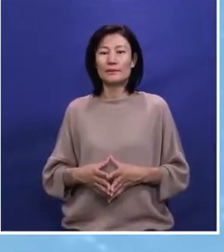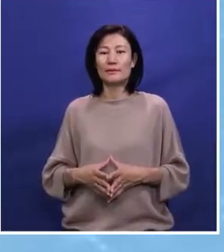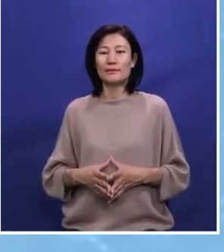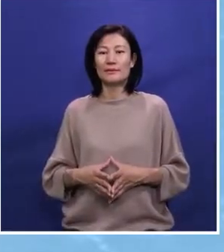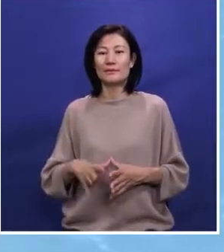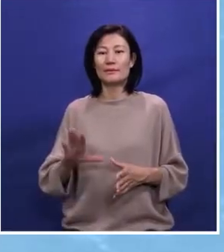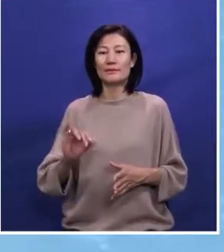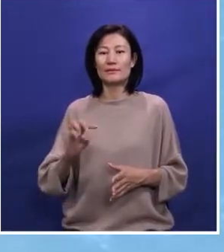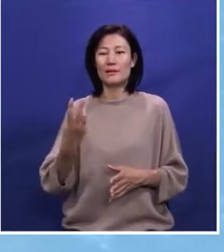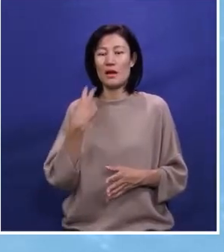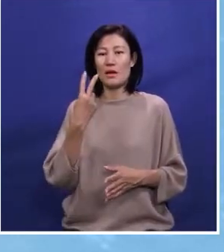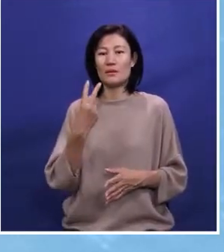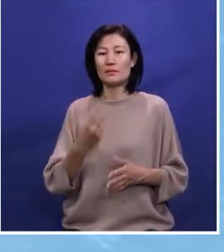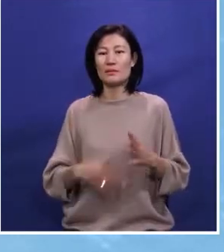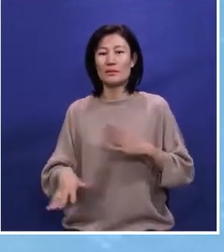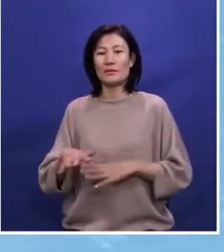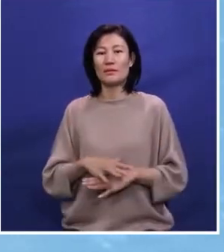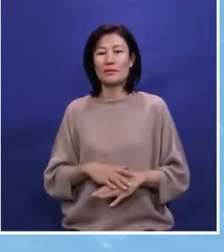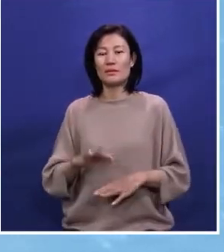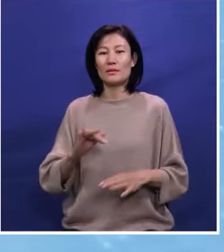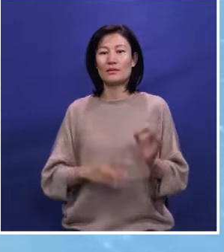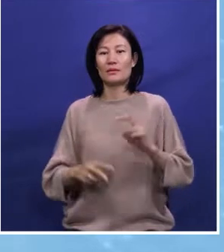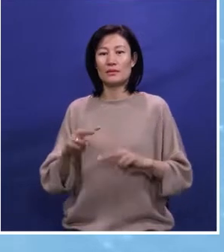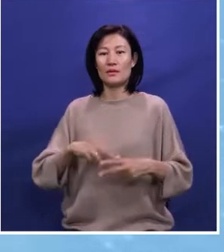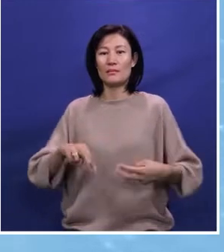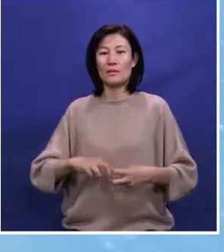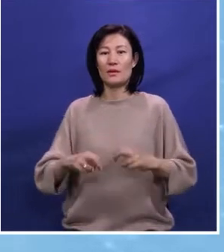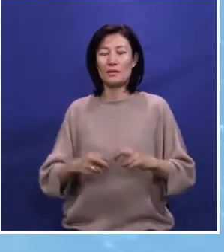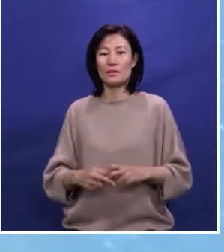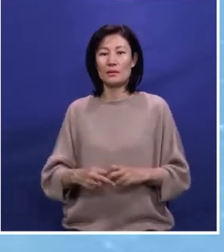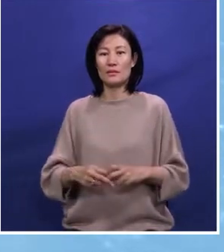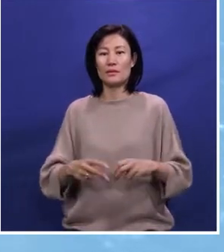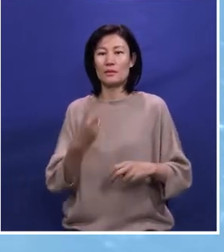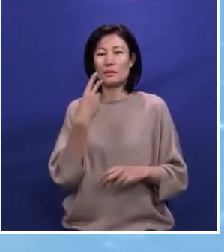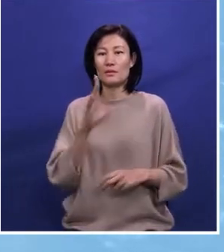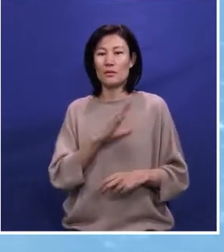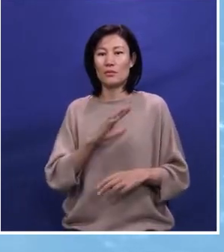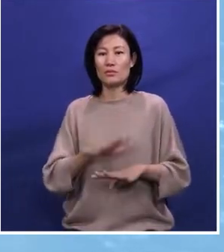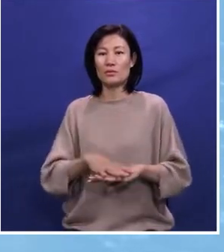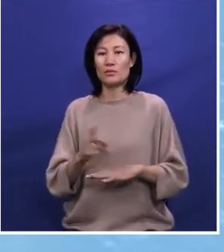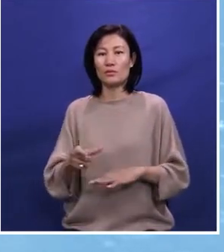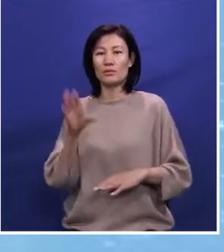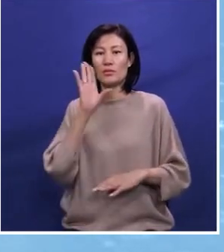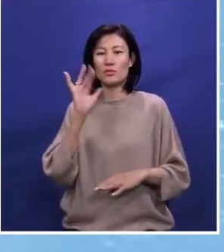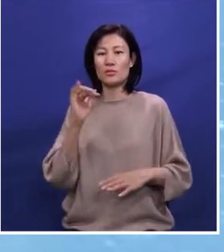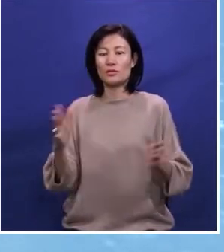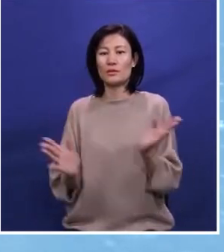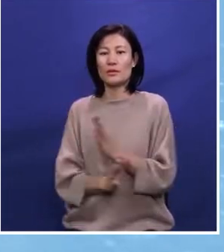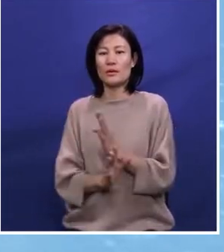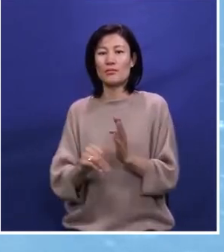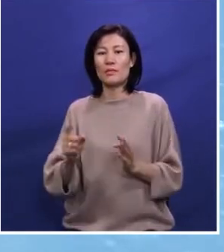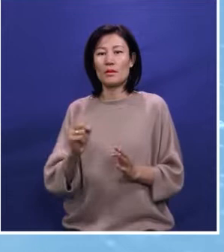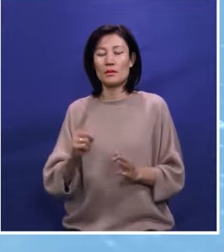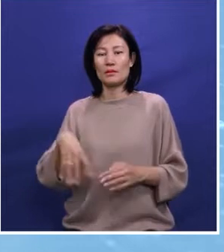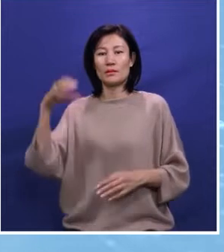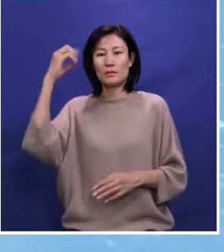Сондай ақ Сарыағаш ауданына қарасты елді мекендердің инфрақұрылым мәселесі шешімін тауып келеді. Тұрғындарды ауыз су, табиғи газ,